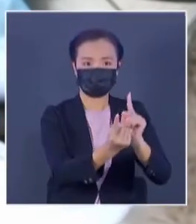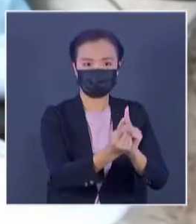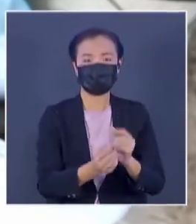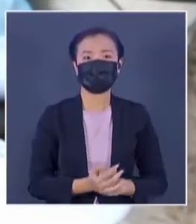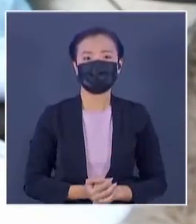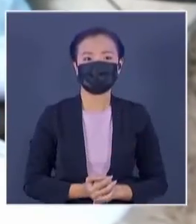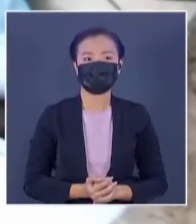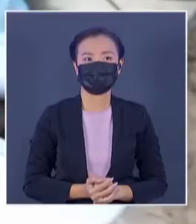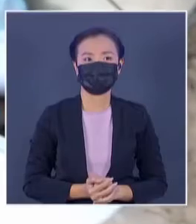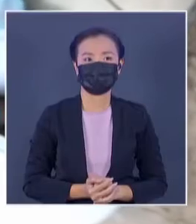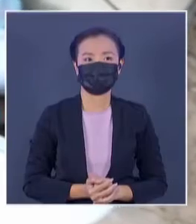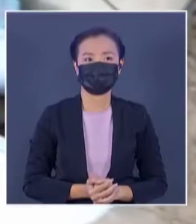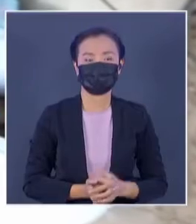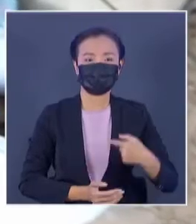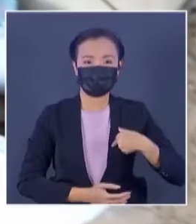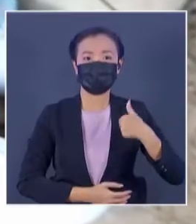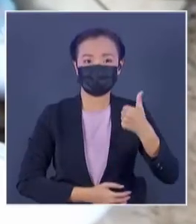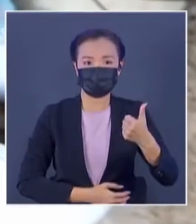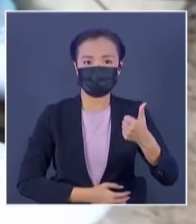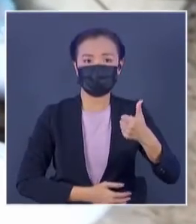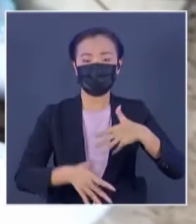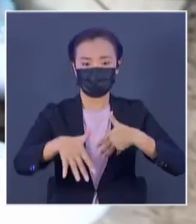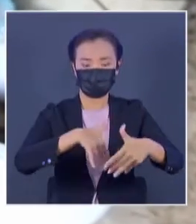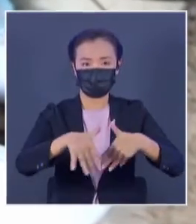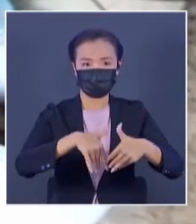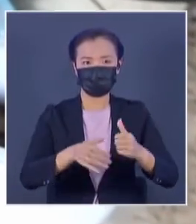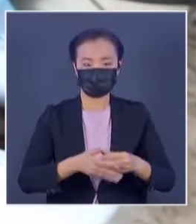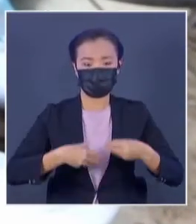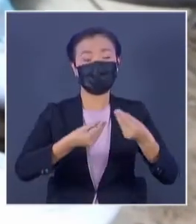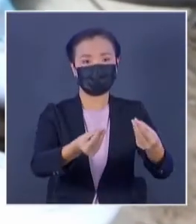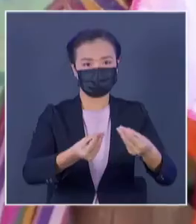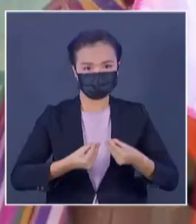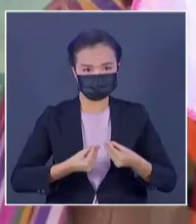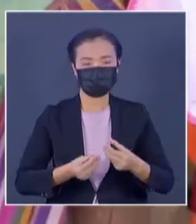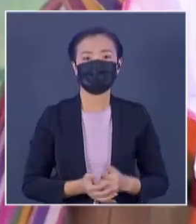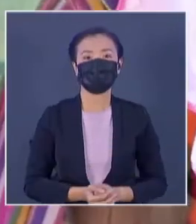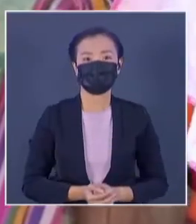ก็เป็นภาพน้ำจิตน้ำใจนะคะของพี่น้องประชาชนที่ส่งต่อมาให้นะคะ